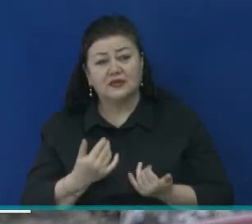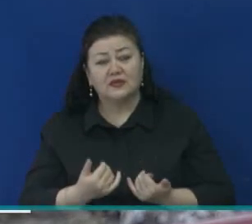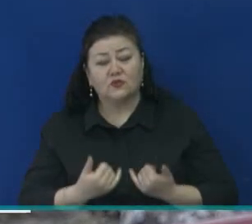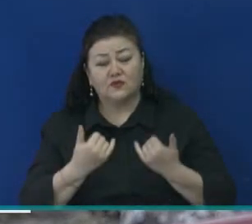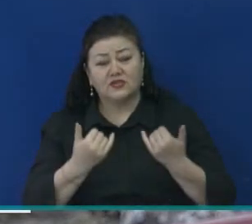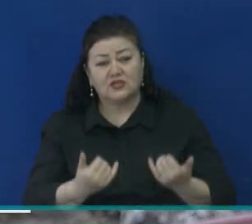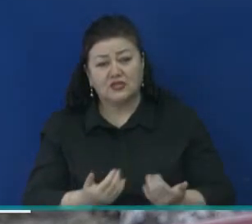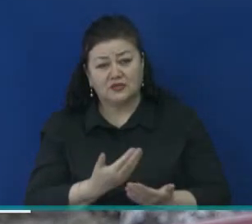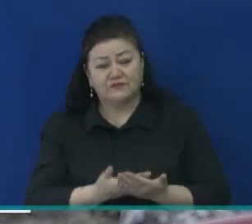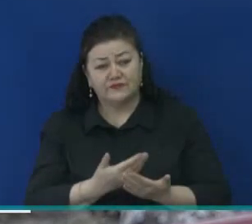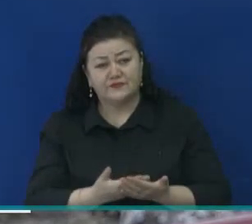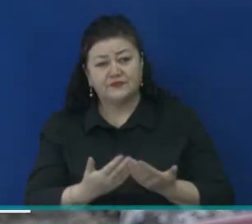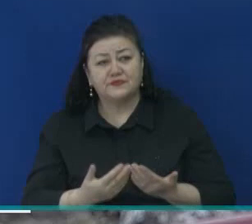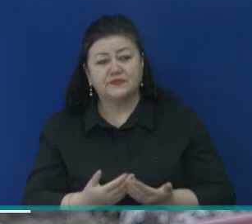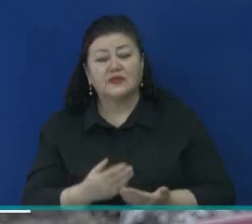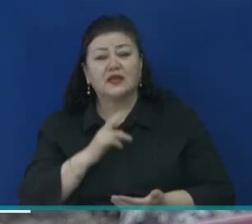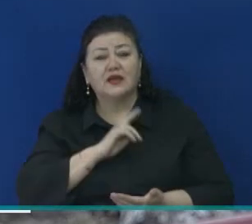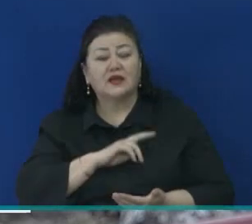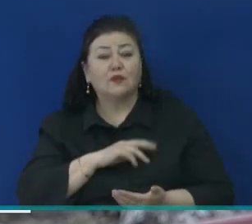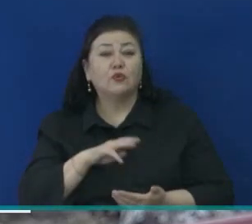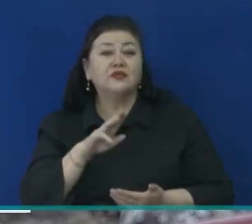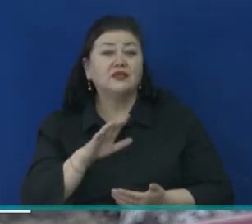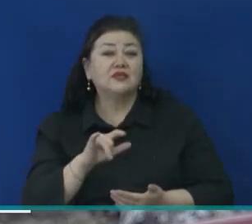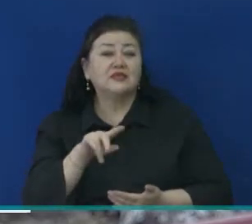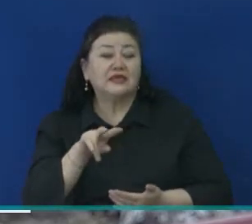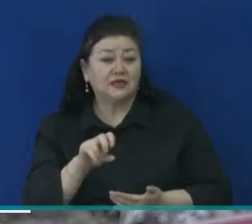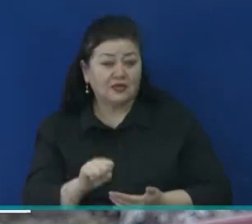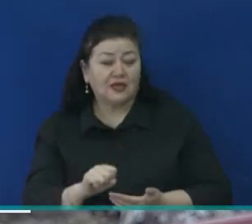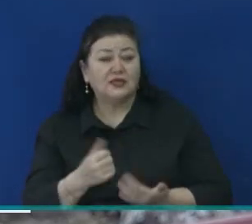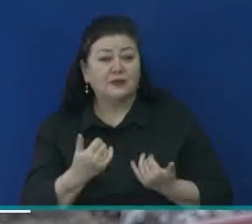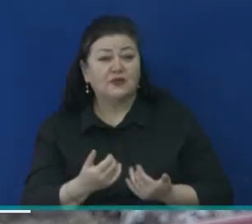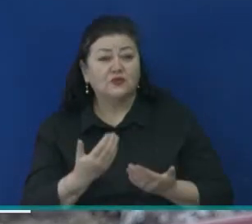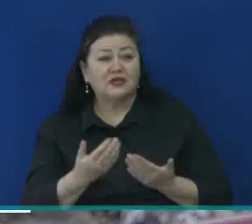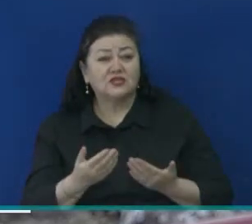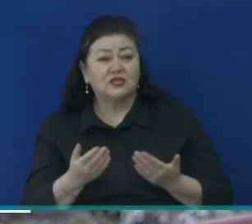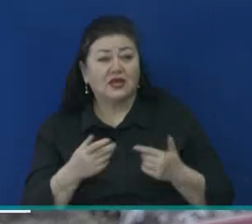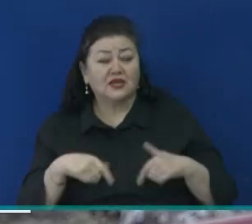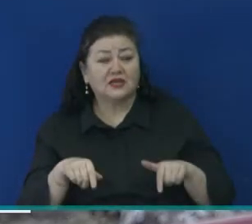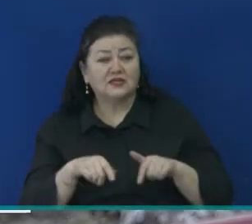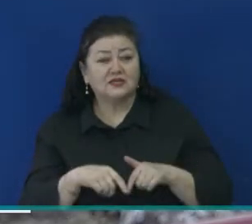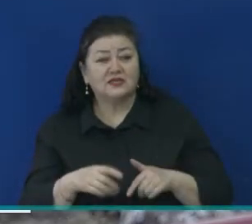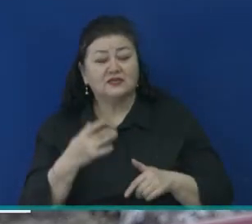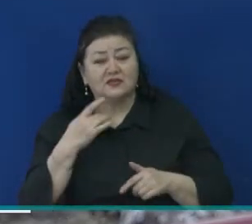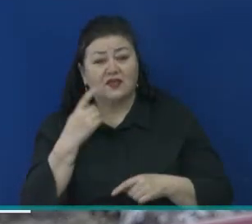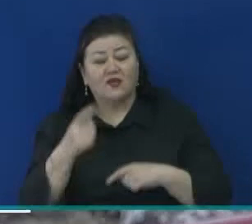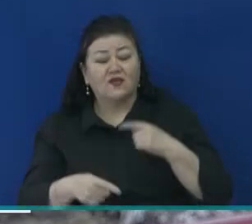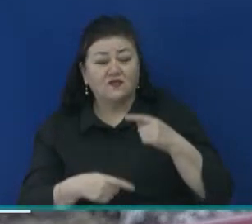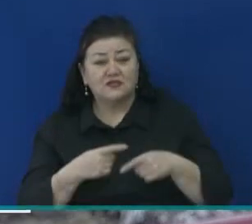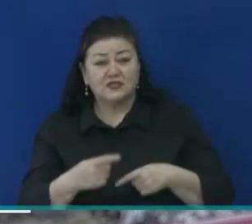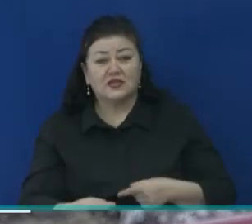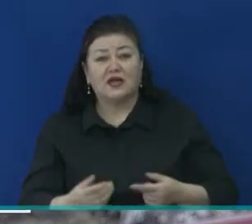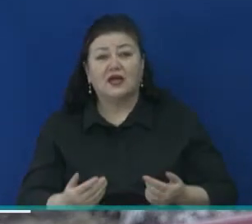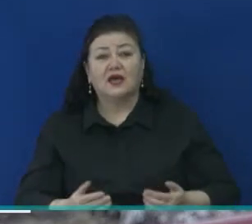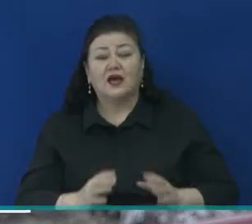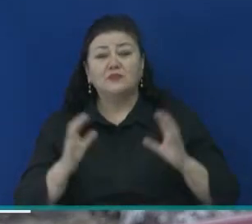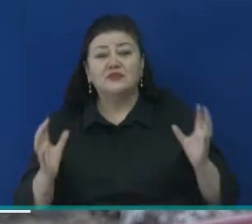Бүгінгі шара соғыс ардагерлері мен тыл еңбеккерлерінің қатысуымен өтеді. Оларға біздің мекемеде түрлі қызметтер көрсетіледі және күндізгі жартылай стационарға келіп тұрады.